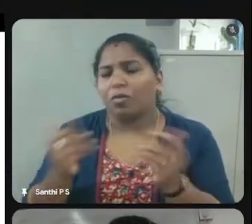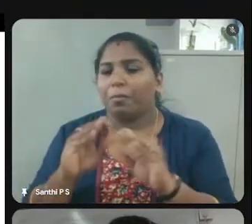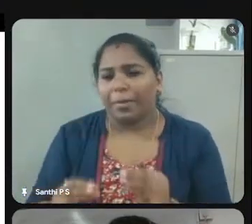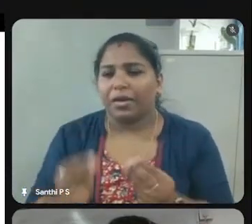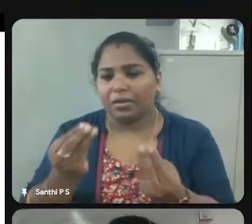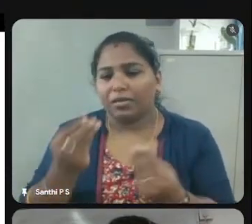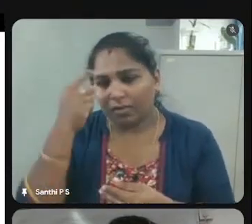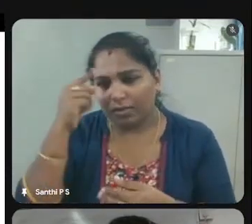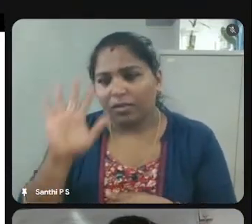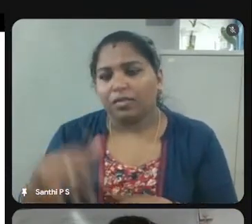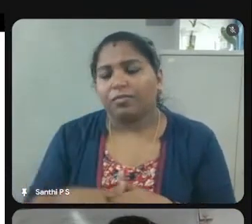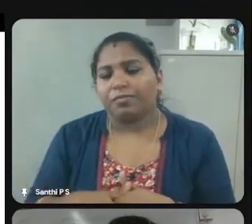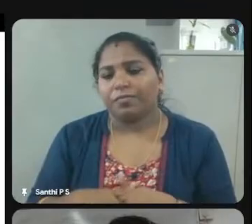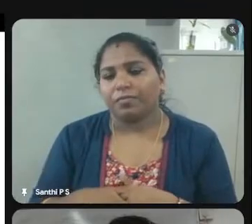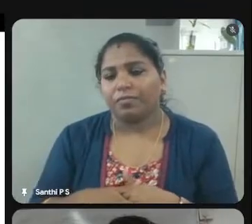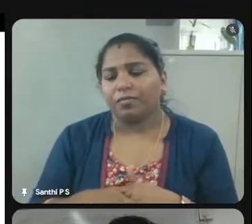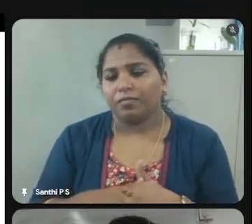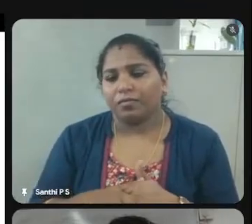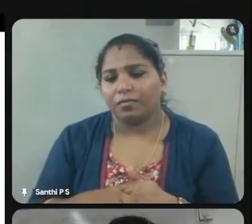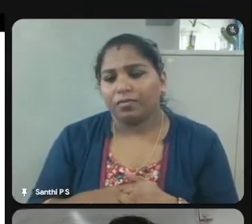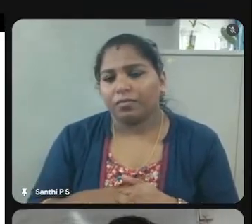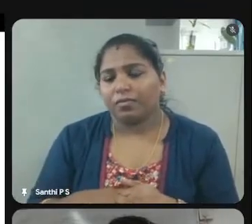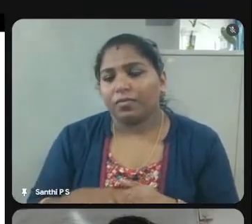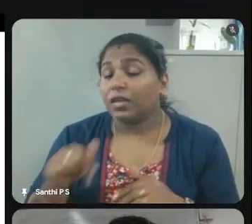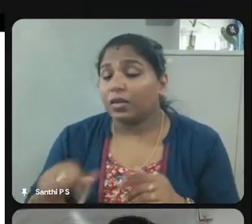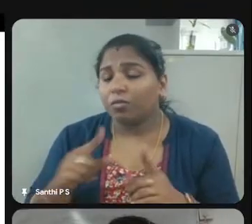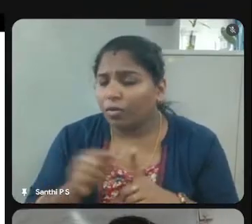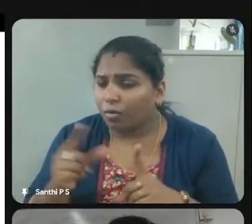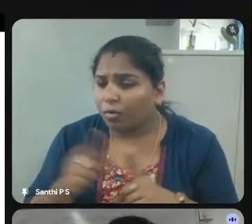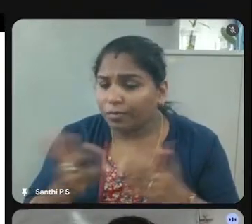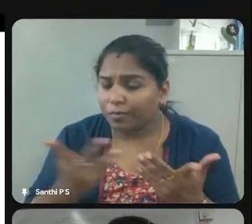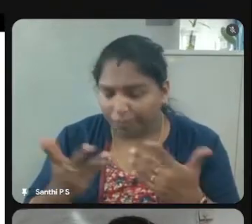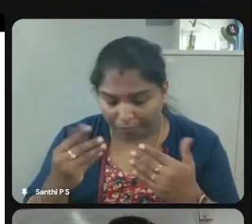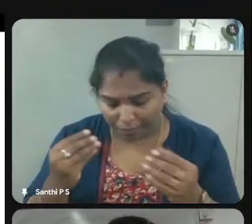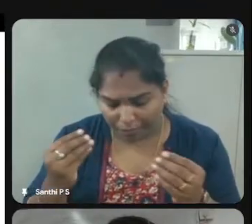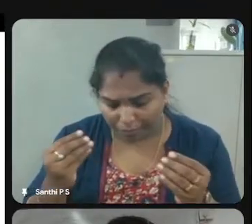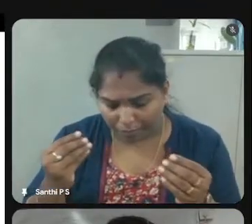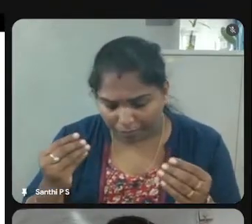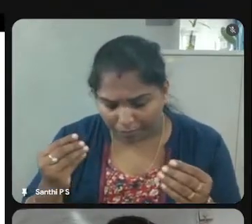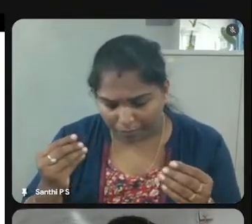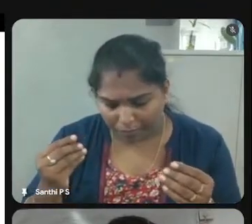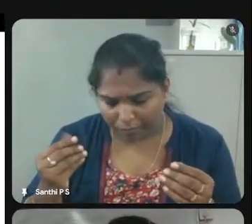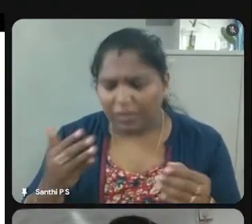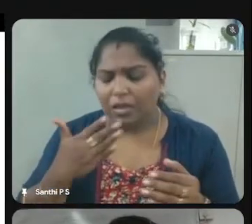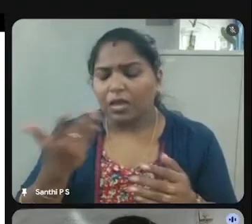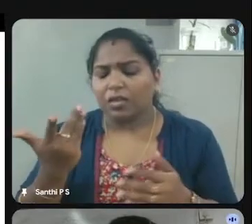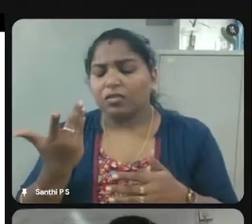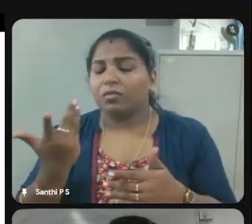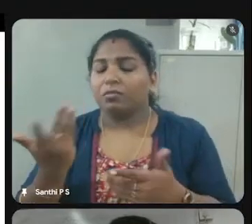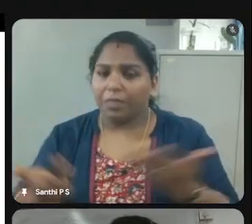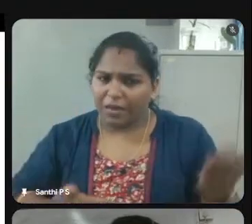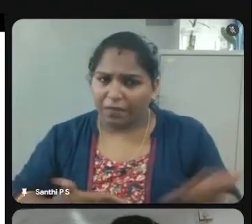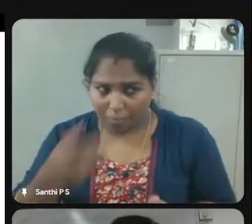അതിന്റെ ആണോ ഒന്നുകൂടെ നമുക്ക് ക്ലാരിഫൈ ചെയ്യാം. പക്ഷെ നമുക്കിപ്പോ ചെയ്യുന്നത് ഇവർ മുതിരും തോറും ഇവരുടെ സ്വഭാവ പ്രശ്നങ്ങൾ ഉണ്ടായിരിക്കും, ദേഷ്യം,